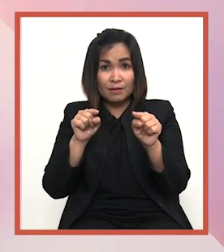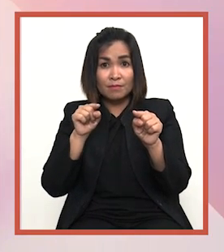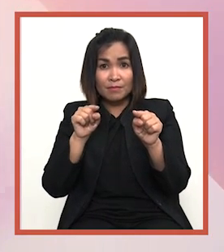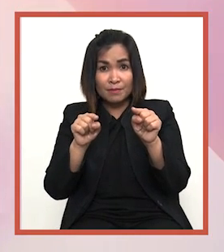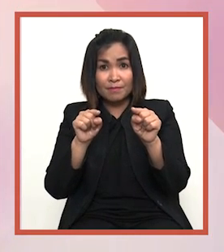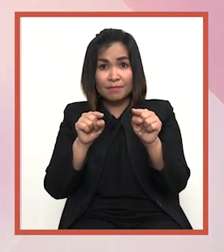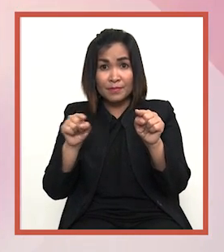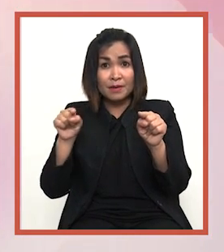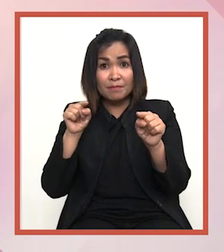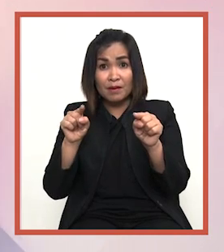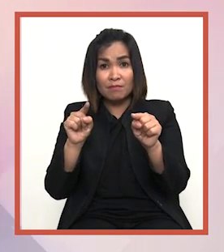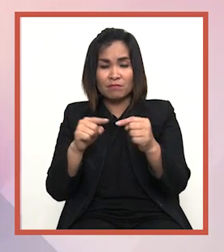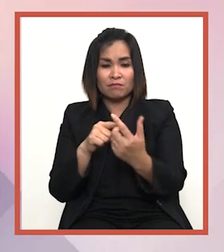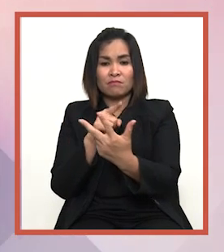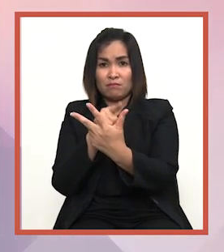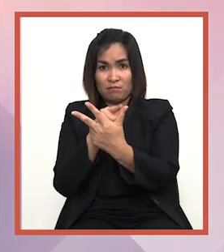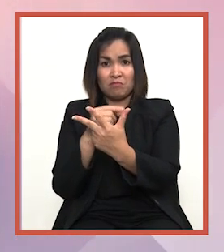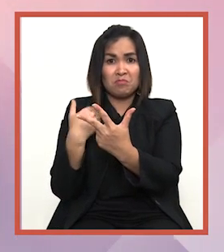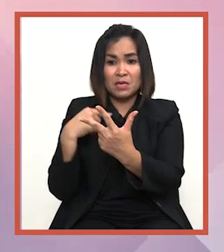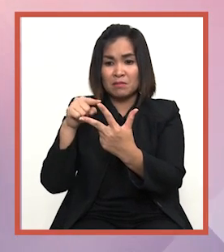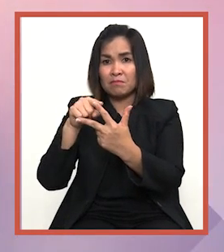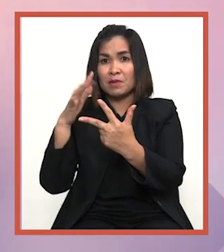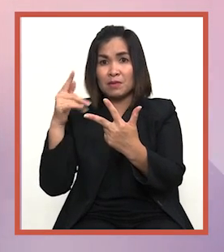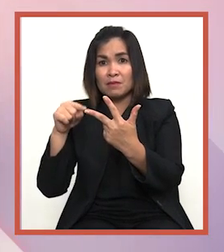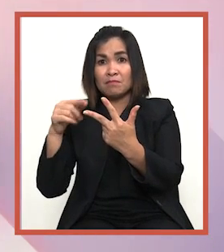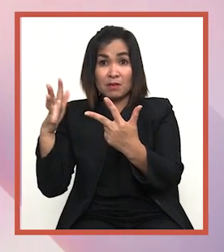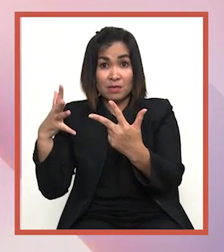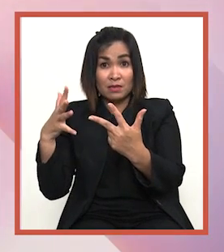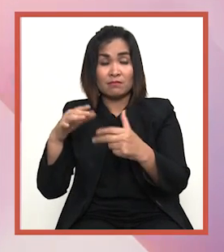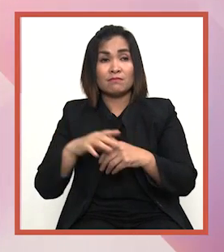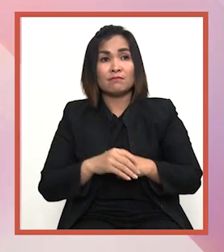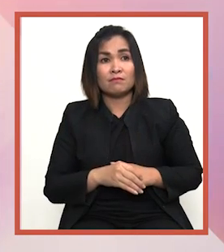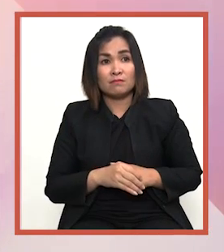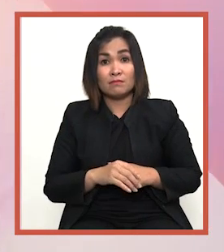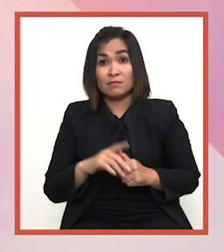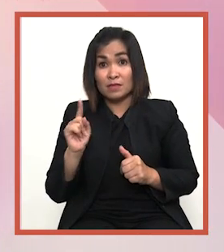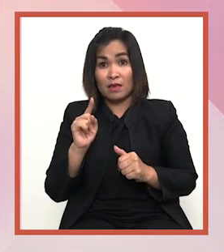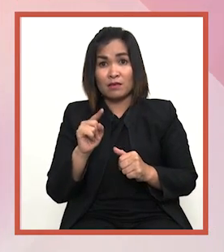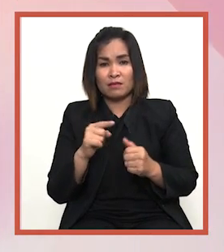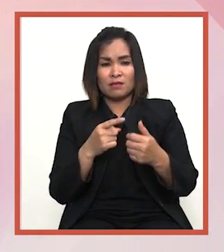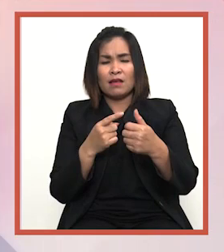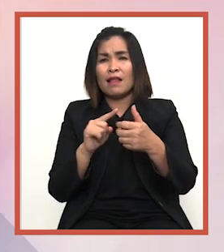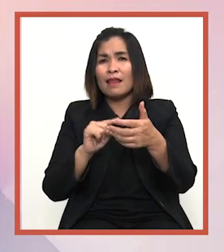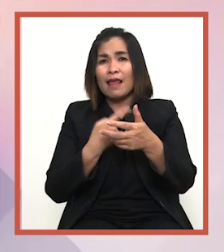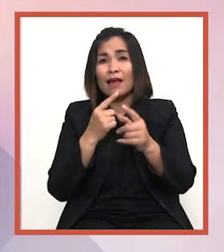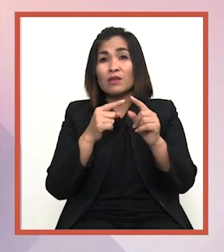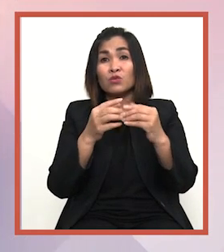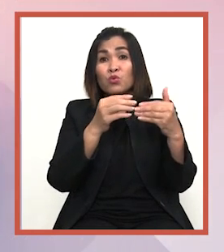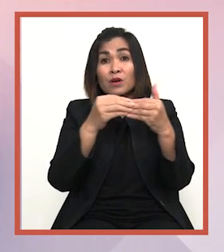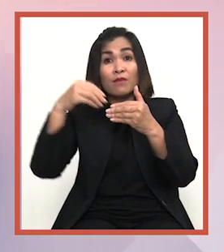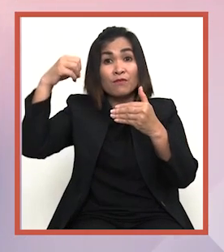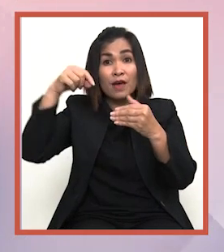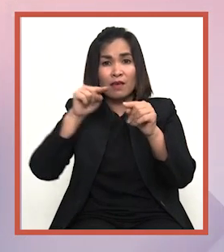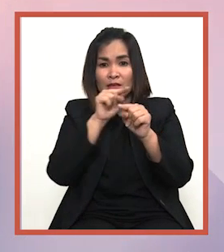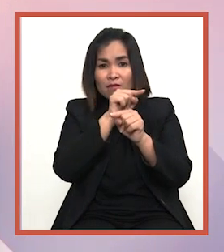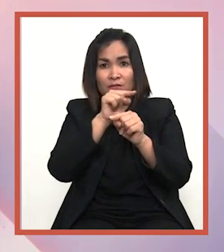มบูรณ์สิ่งที่มันแตกต่างออกไปจากสายตัวนำนะครับก็คือสายตัวนำจะเป็นเส้นตรงนะครับทึบยาวนะ